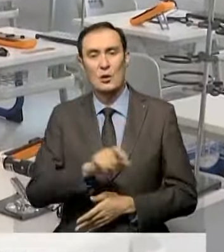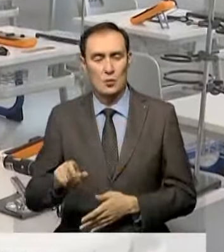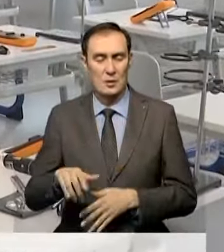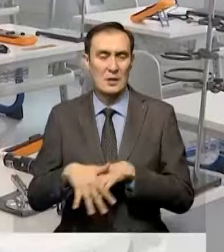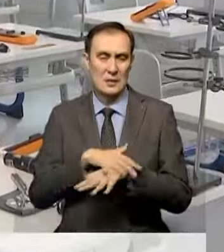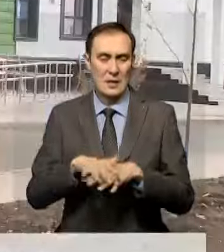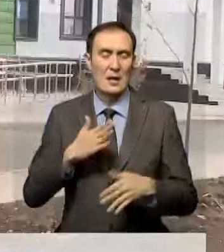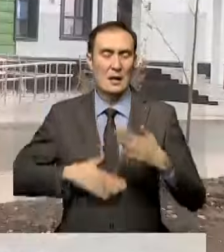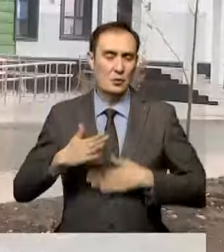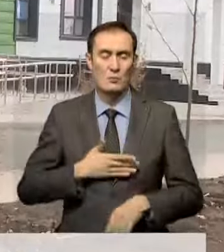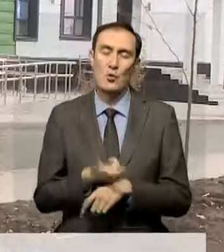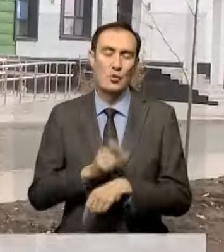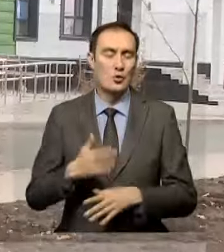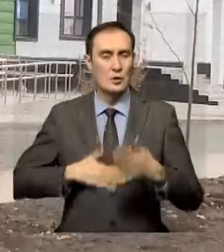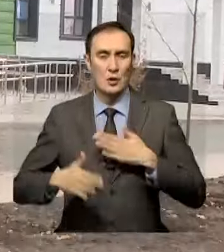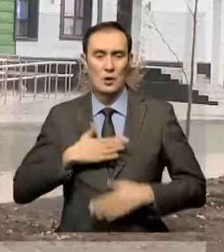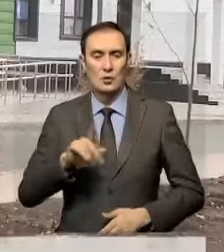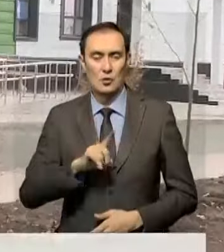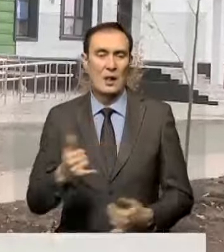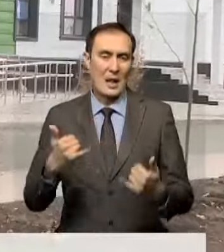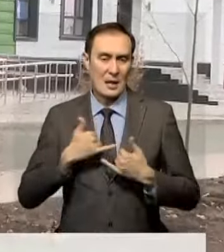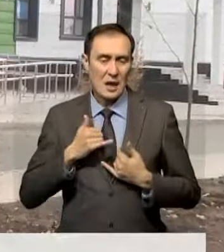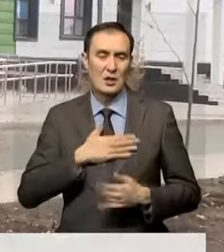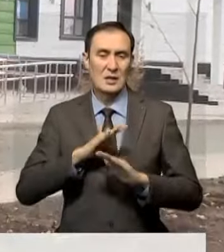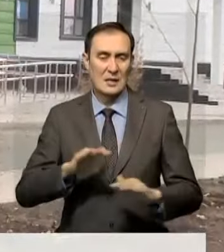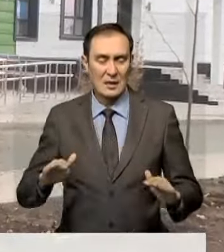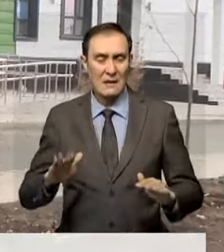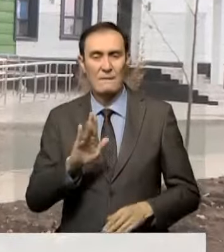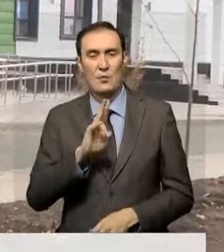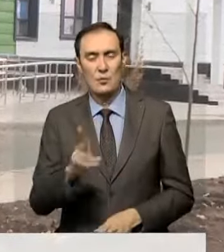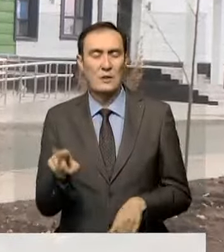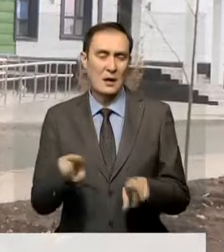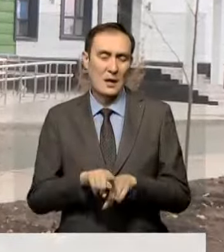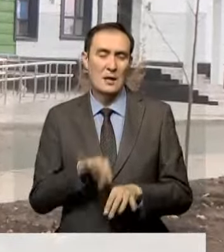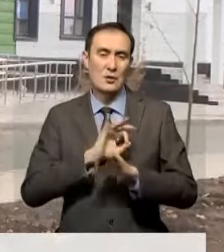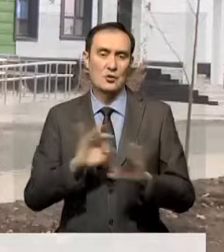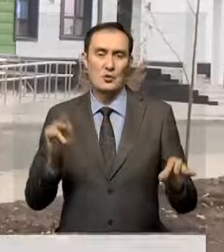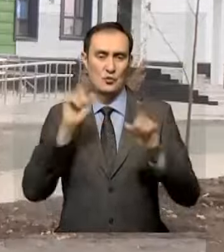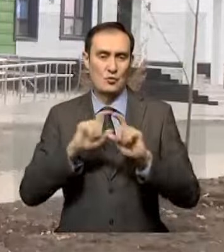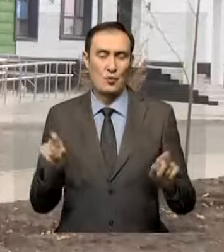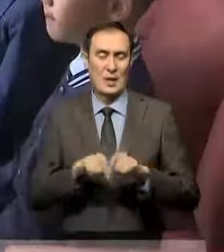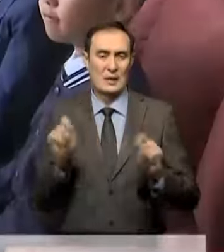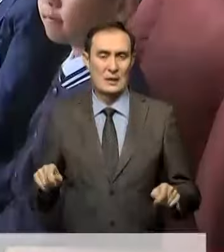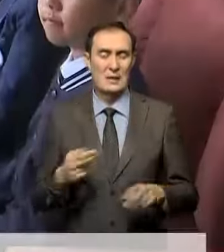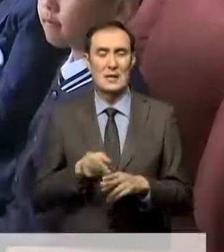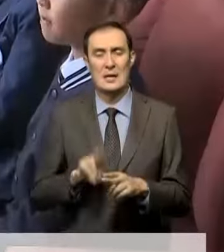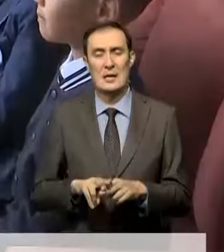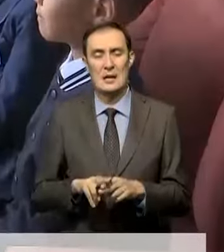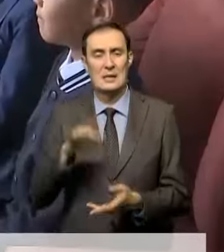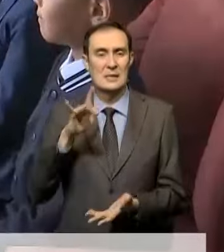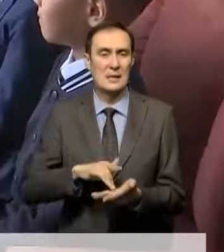рады. Но мы очень рады, что для наших детей, внуков, что такая школа открылась. Это